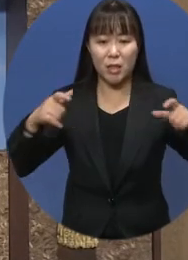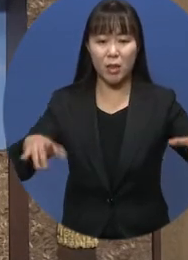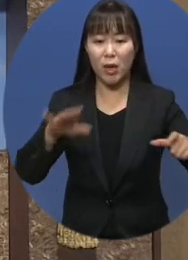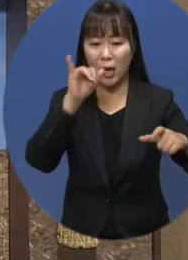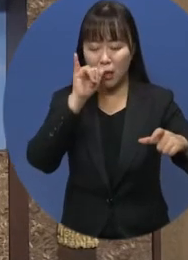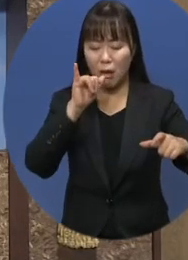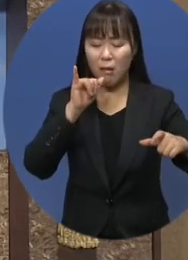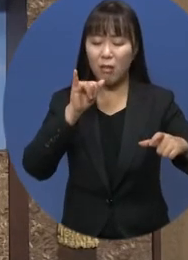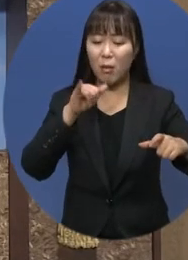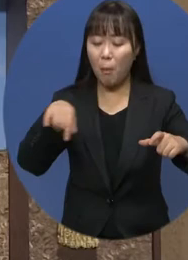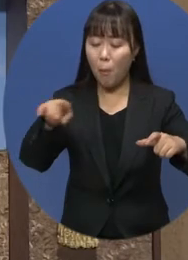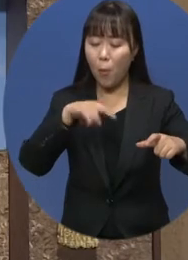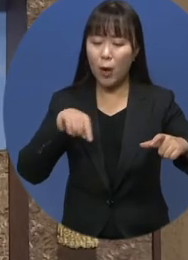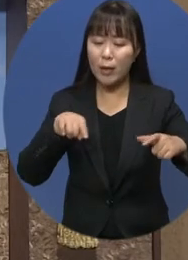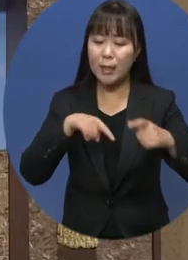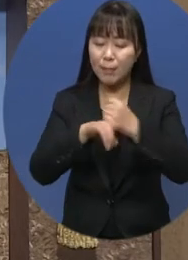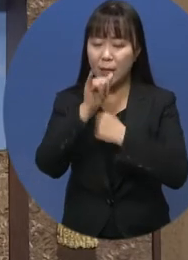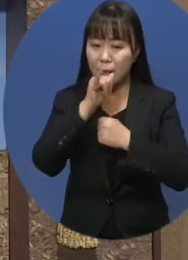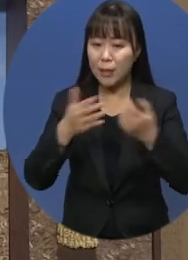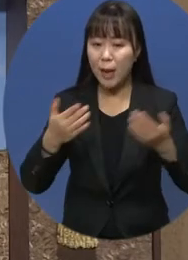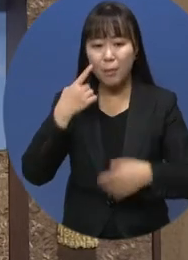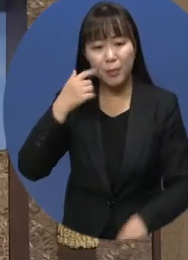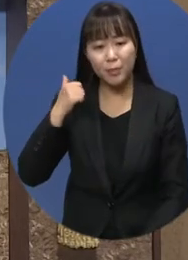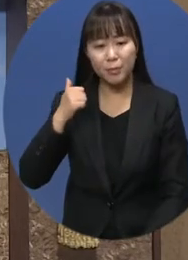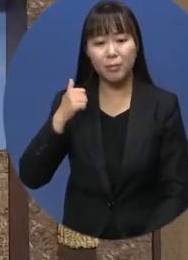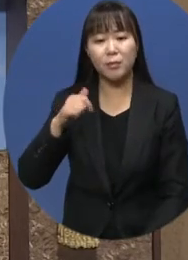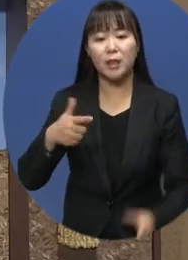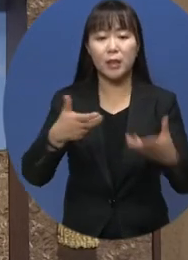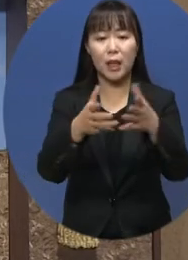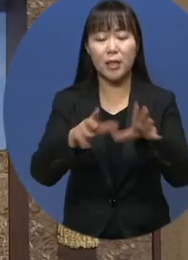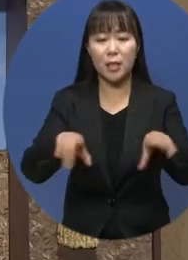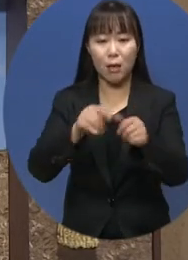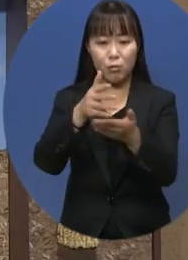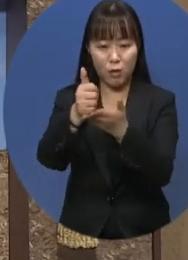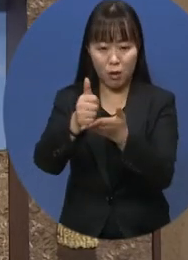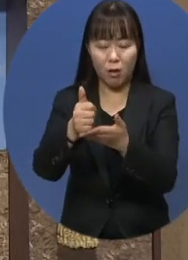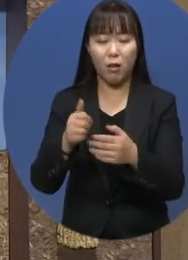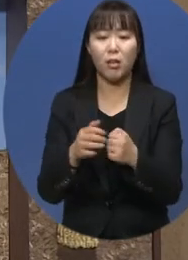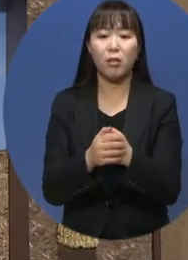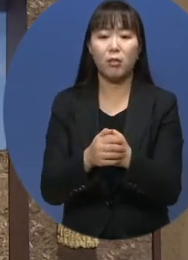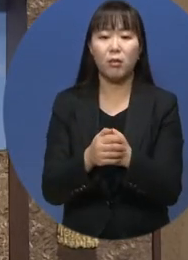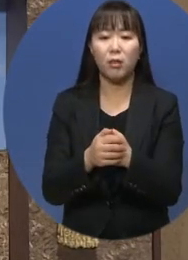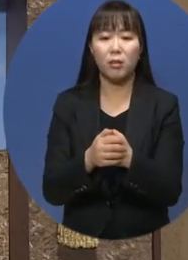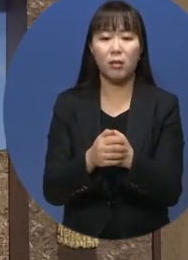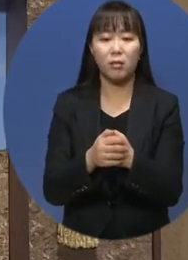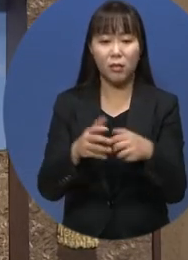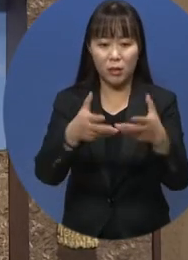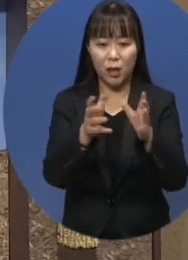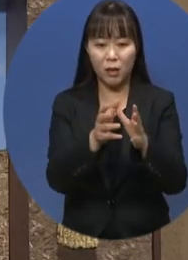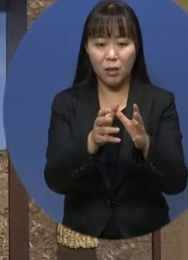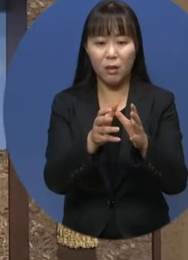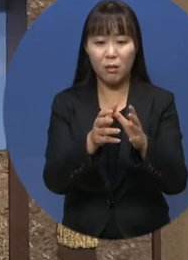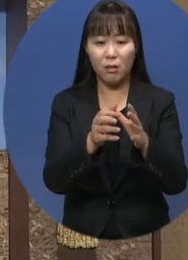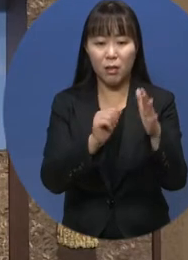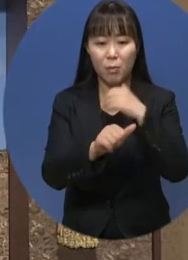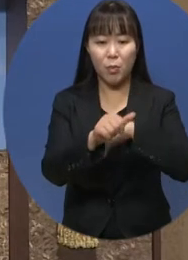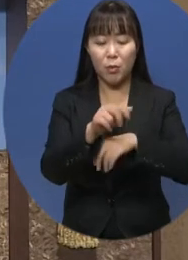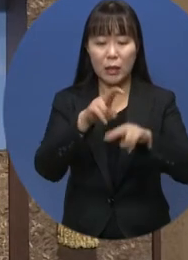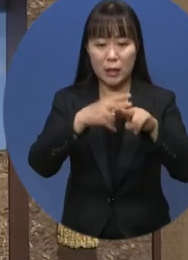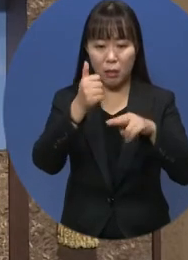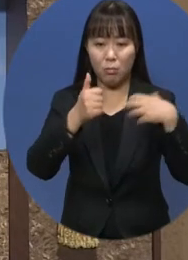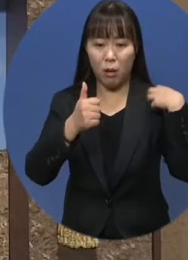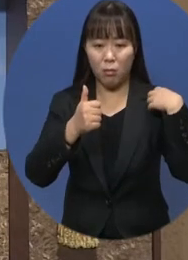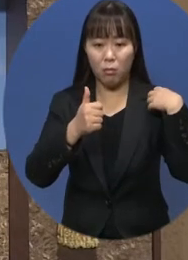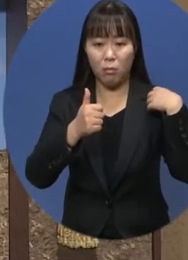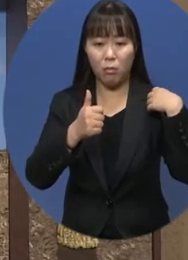지역의 뜻 인 의미를 해보자 그러다 보니깐 그 단체의 사무국장 그러다가 그 단체 대표 의장도 맡고